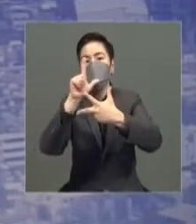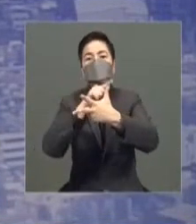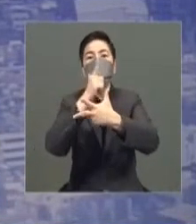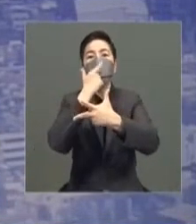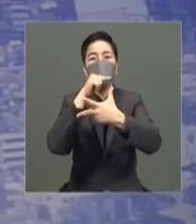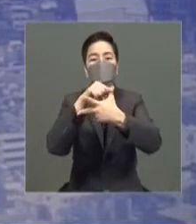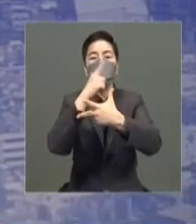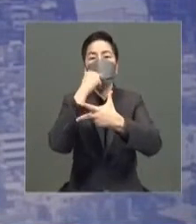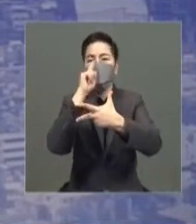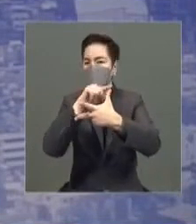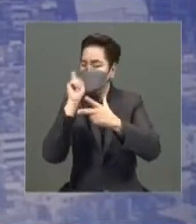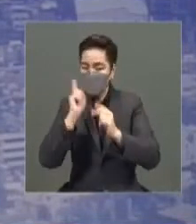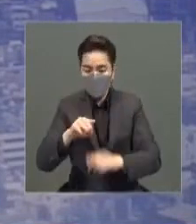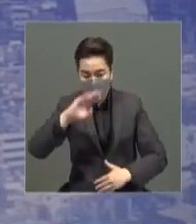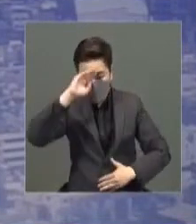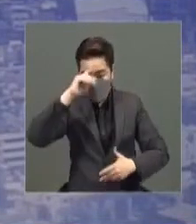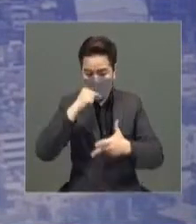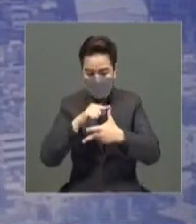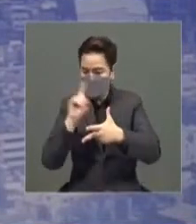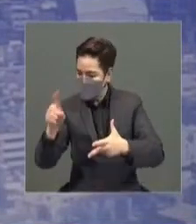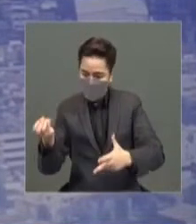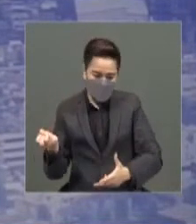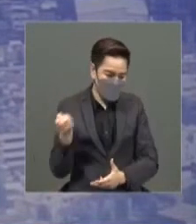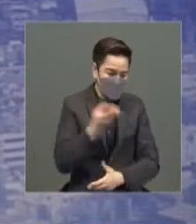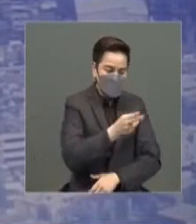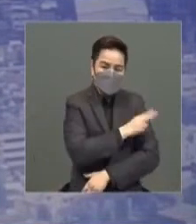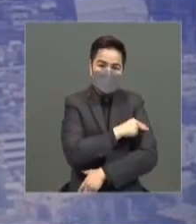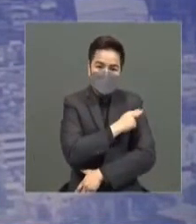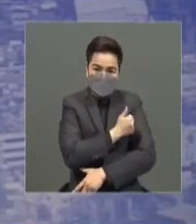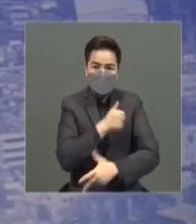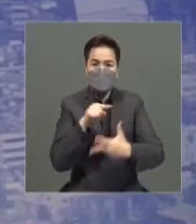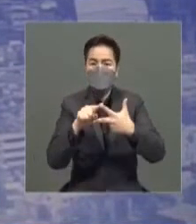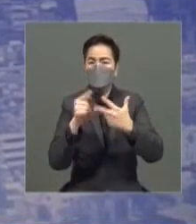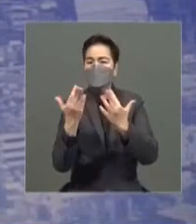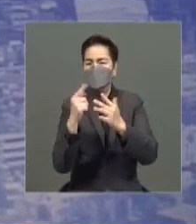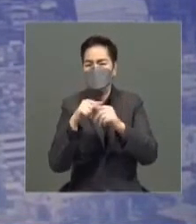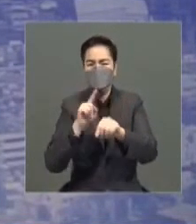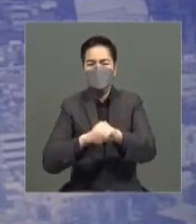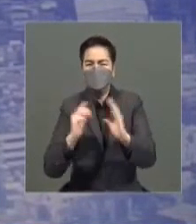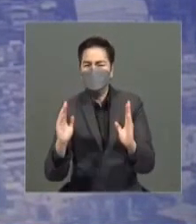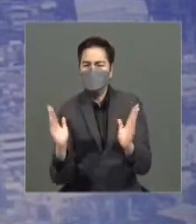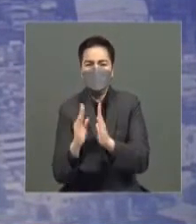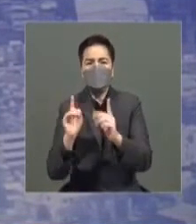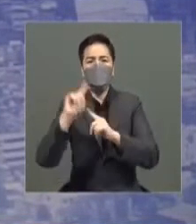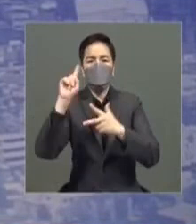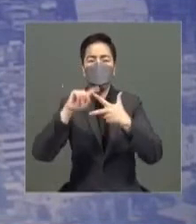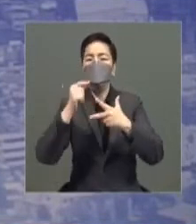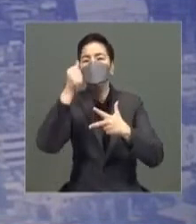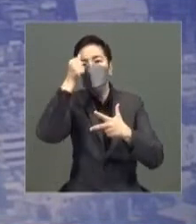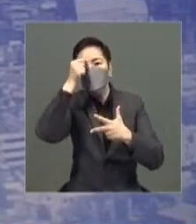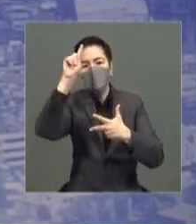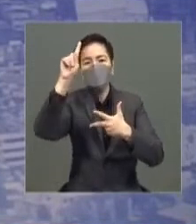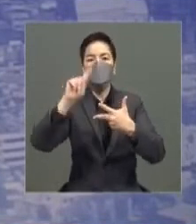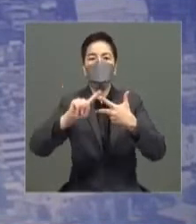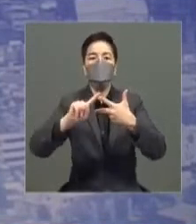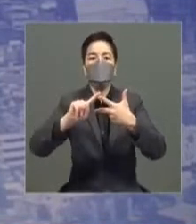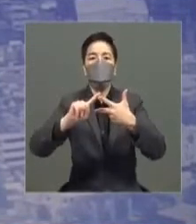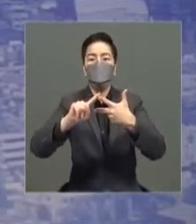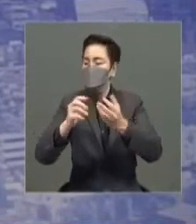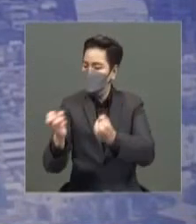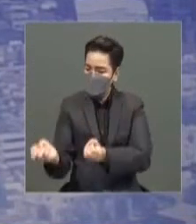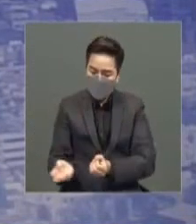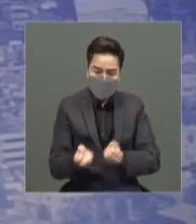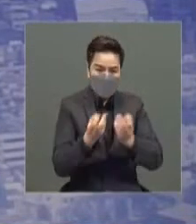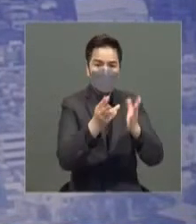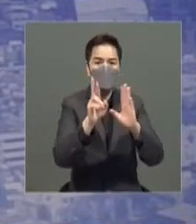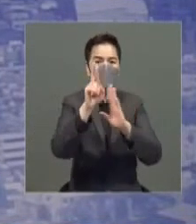ต้องเข้าสู่ระบบทันทีเหลืองก็จะต้องมีระยะเวลาคอยที่น้อยที่สุดนะคะจะเป็น1วันนำทุกคน